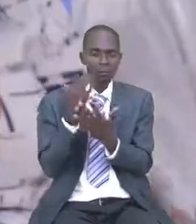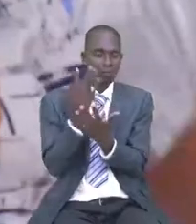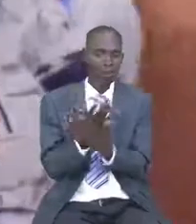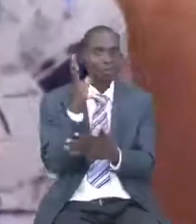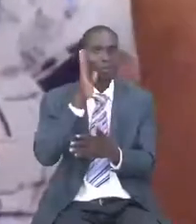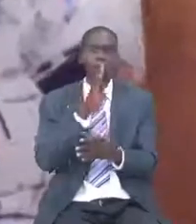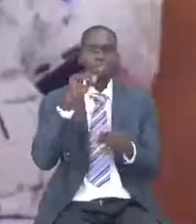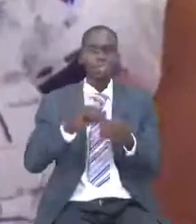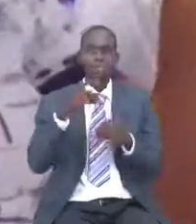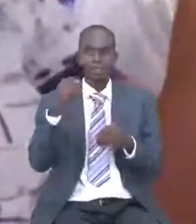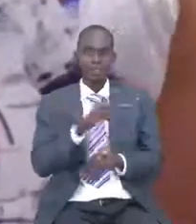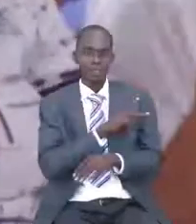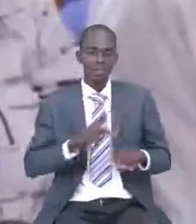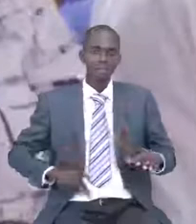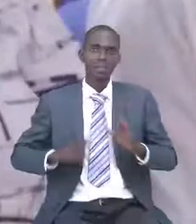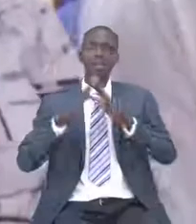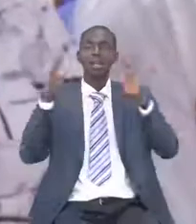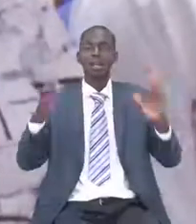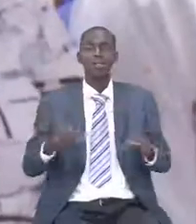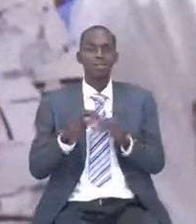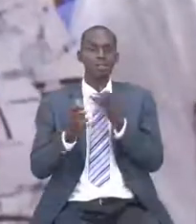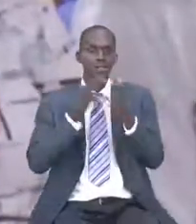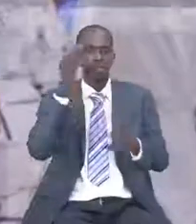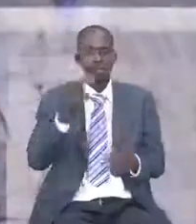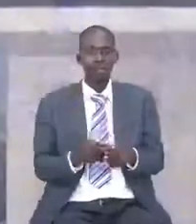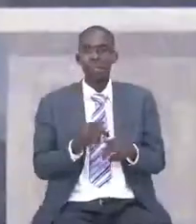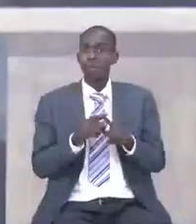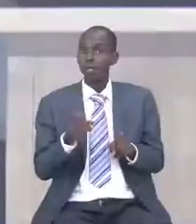pas dans la prison, je te verrai dans le palais.